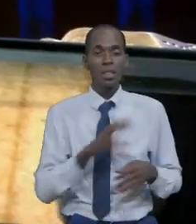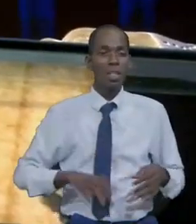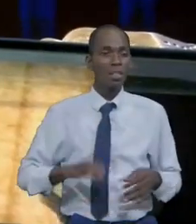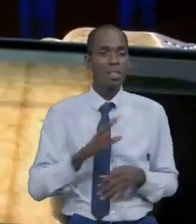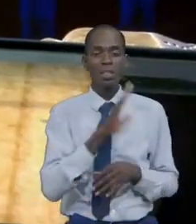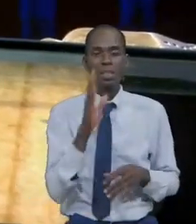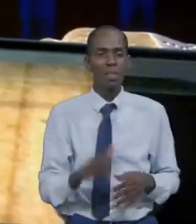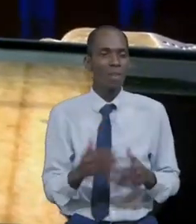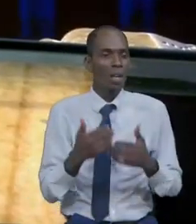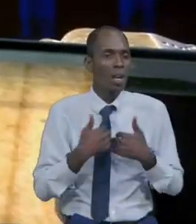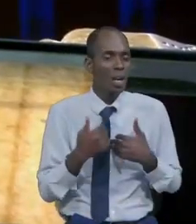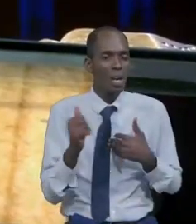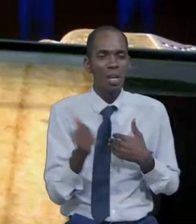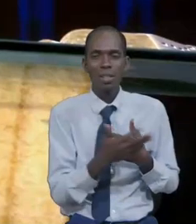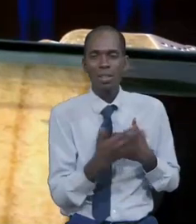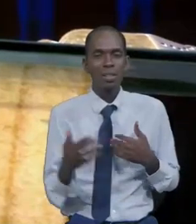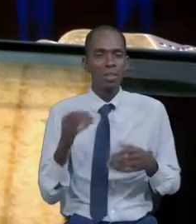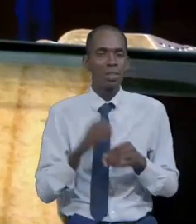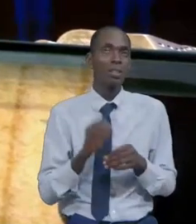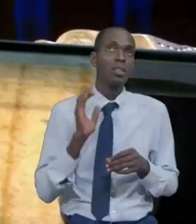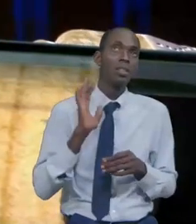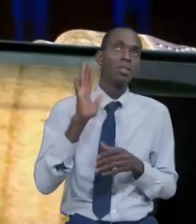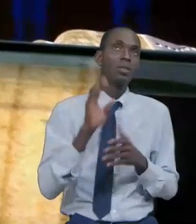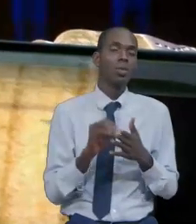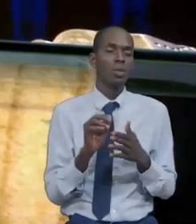n'ajoute rien à sa nature,